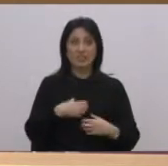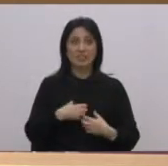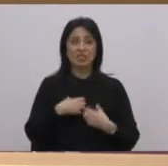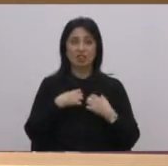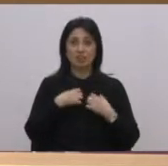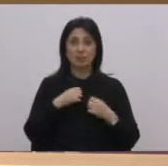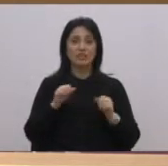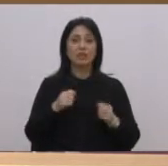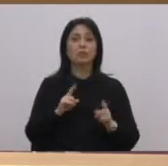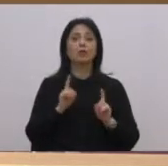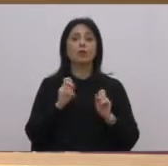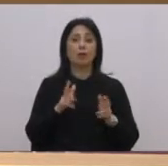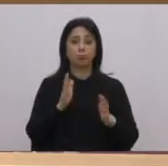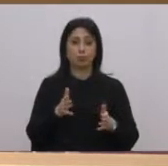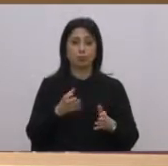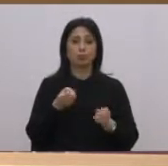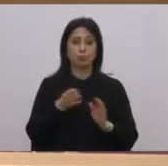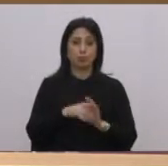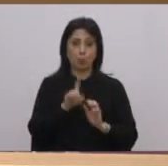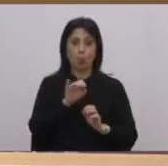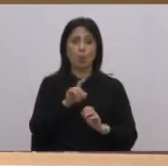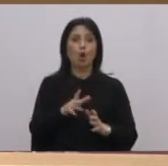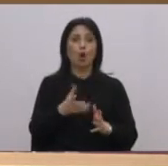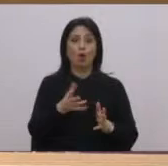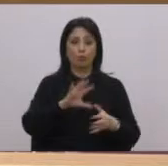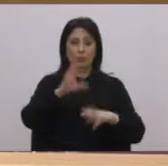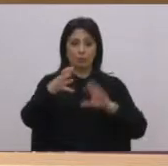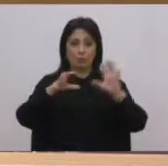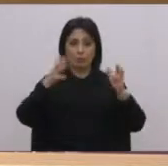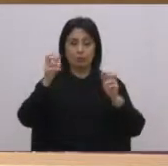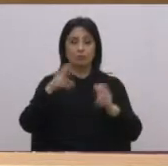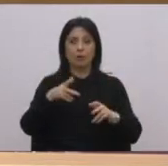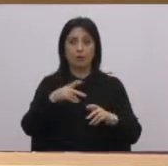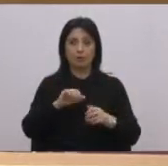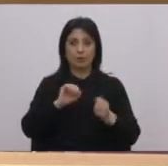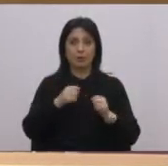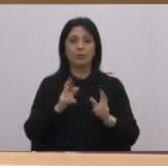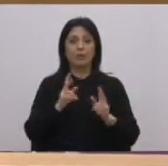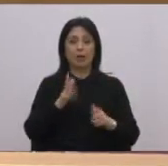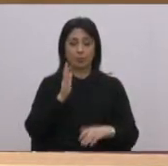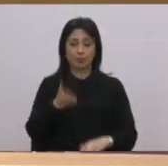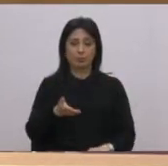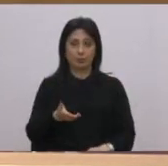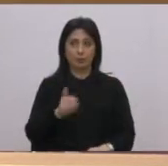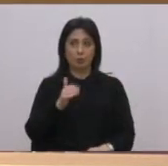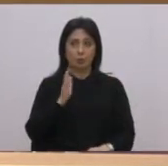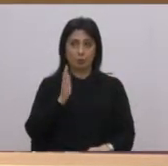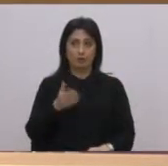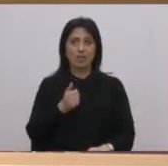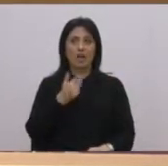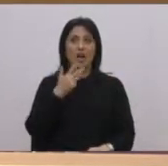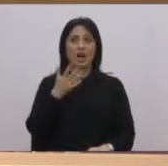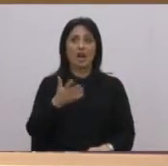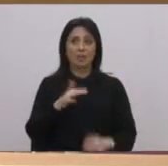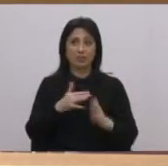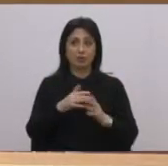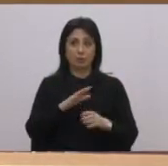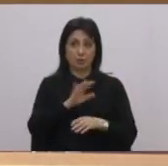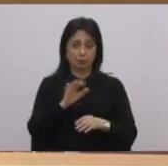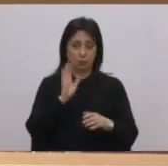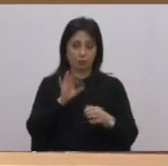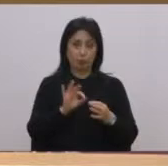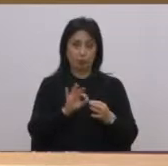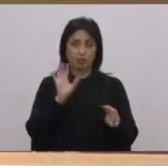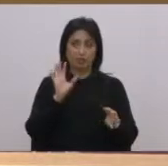საშინელებაა, ზამთრის პერიოდში იცით ალბათ ხულოს რელიეფური და ზოგადად ზამთრის პირობები როგორ მოხდება, რამდენიმე სოფელი პრაქტიკულად